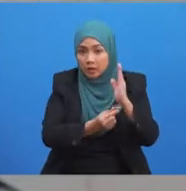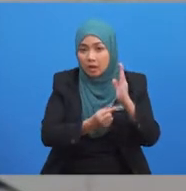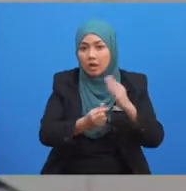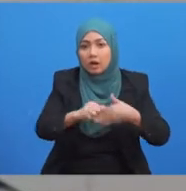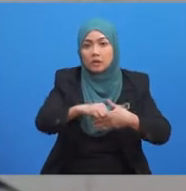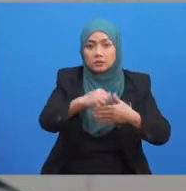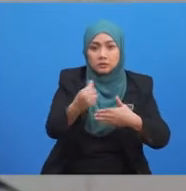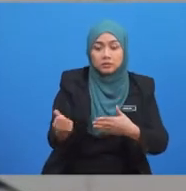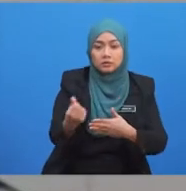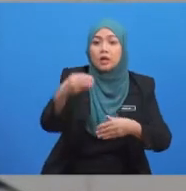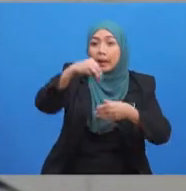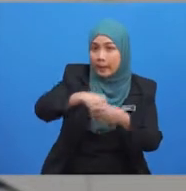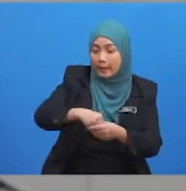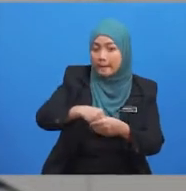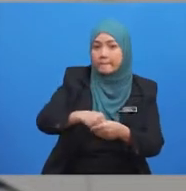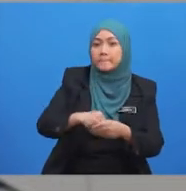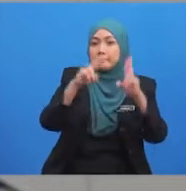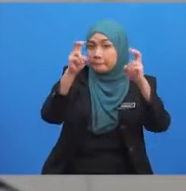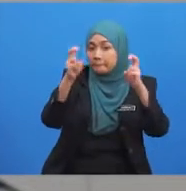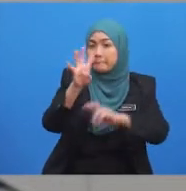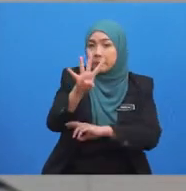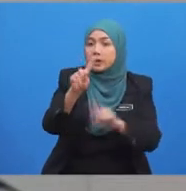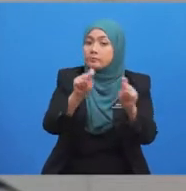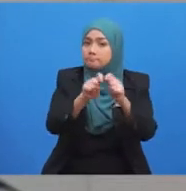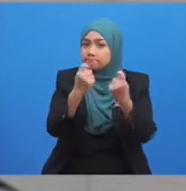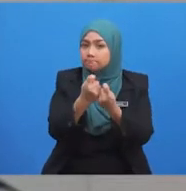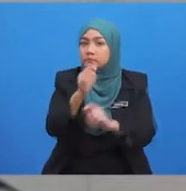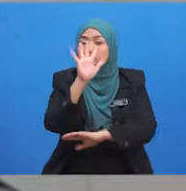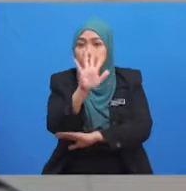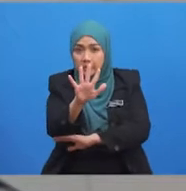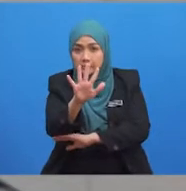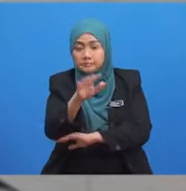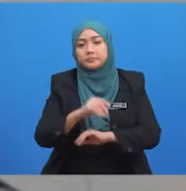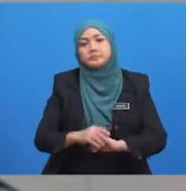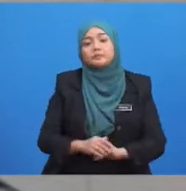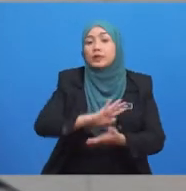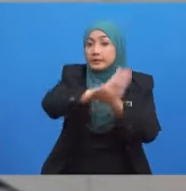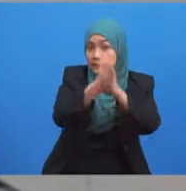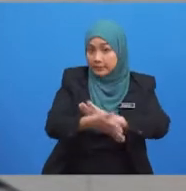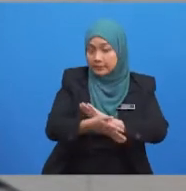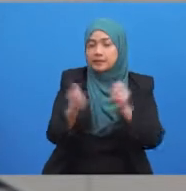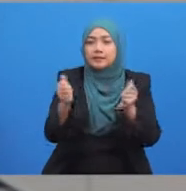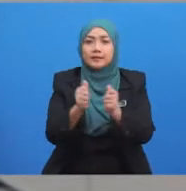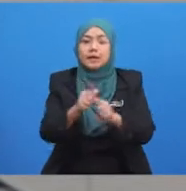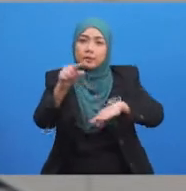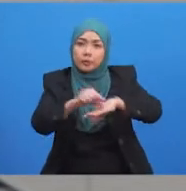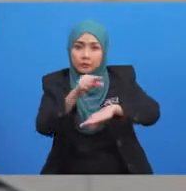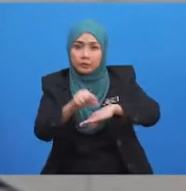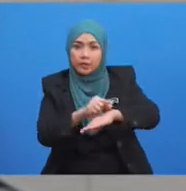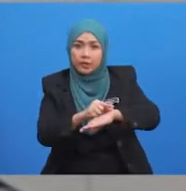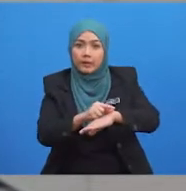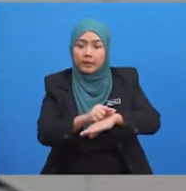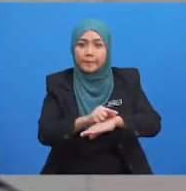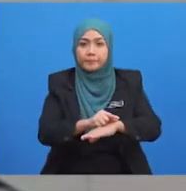dalam bab 4 sains tingkatan 5, bukan? Jadi, dengan menggunakan peta